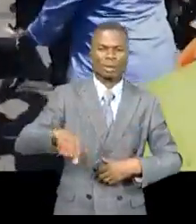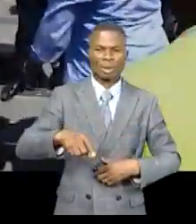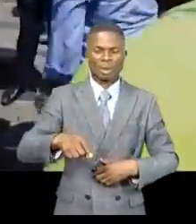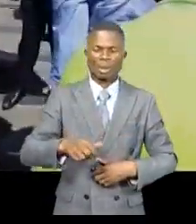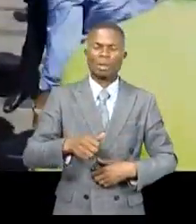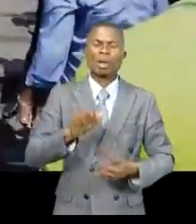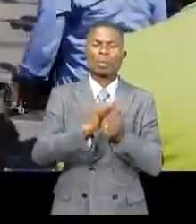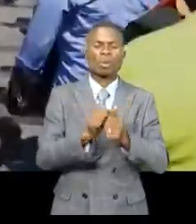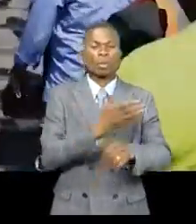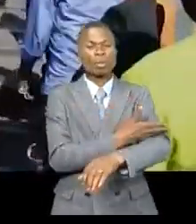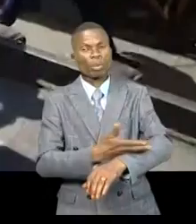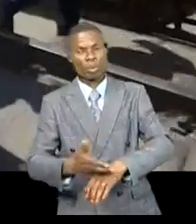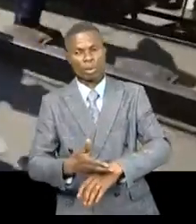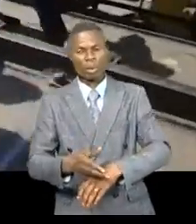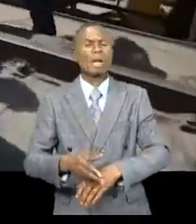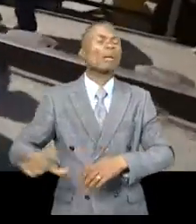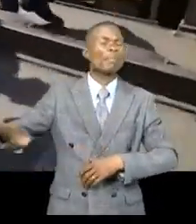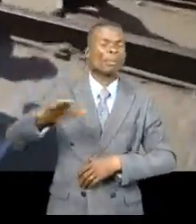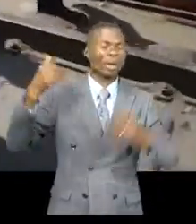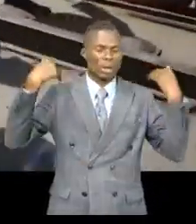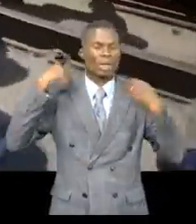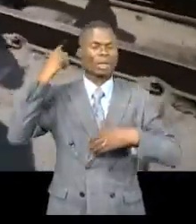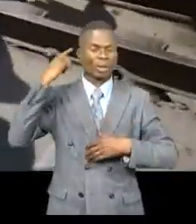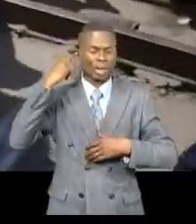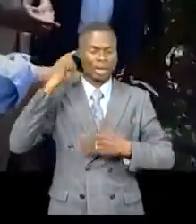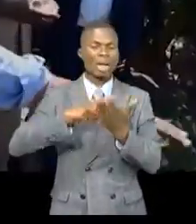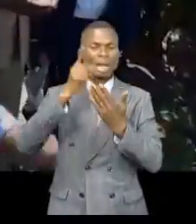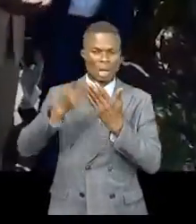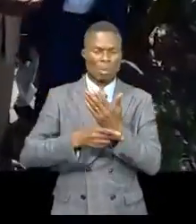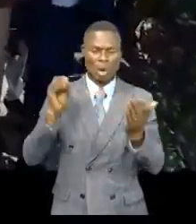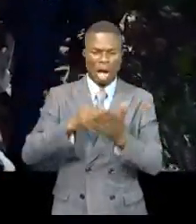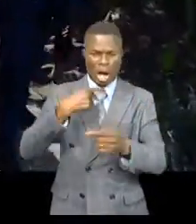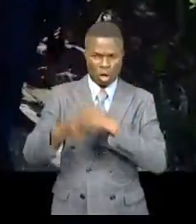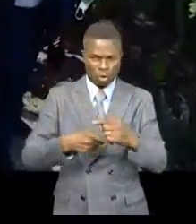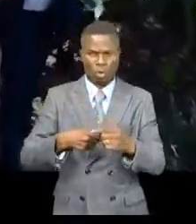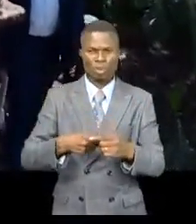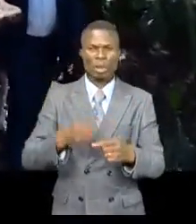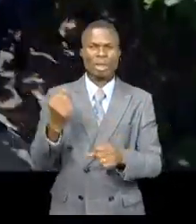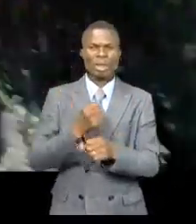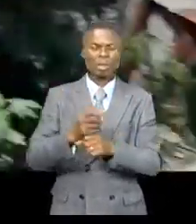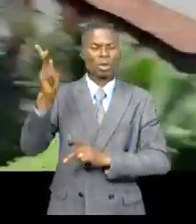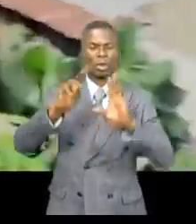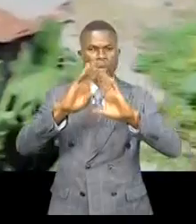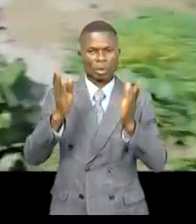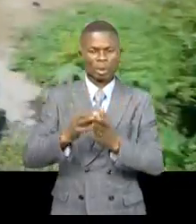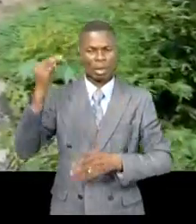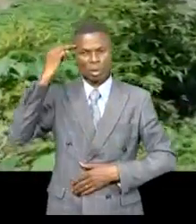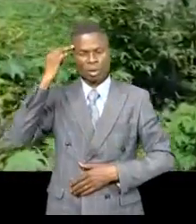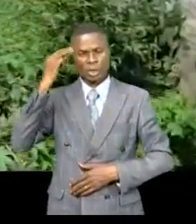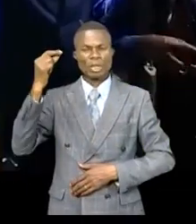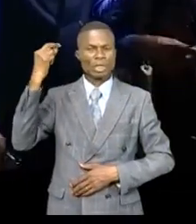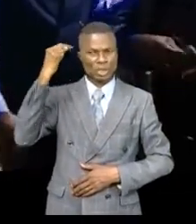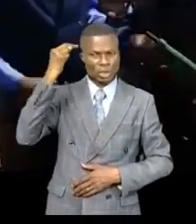été démis, il a été entendu que ce projet pourrait renaître de ses cendres. La population de Messina,